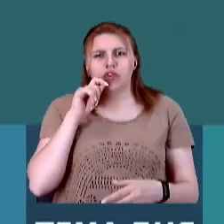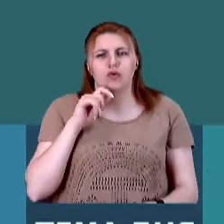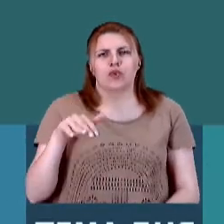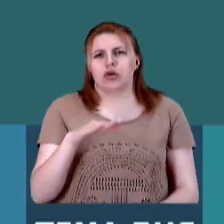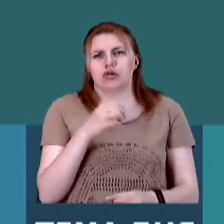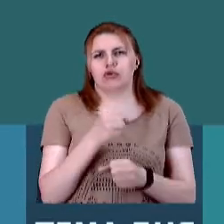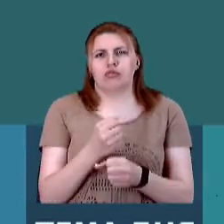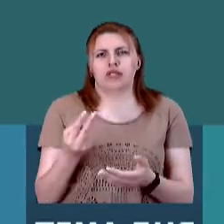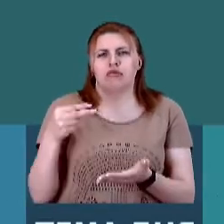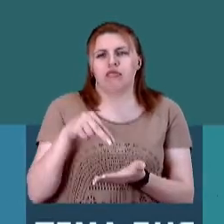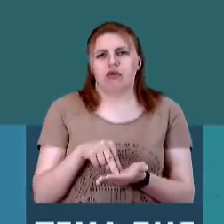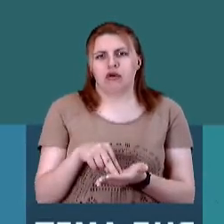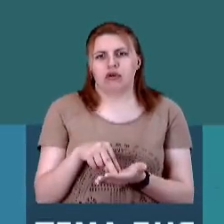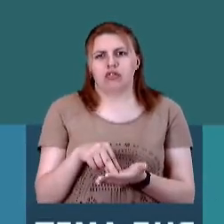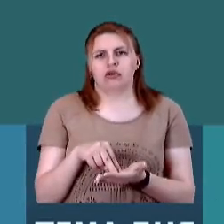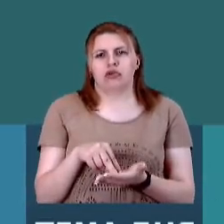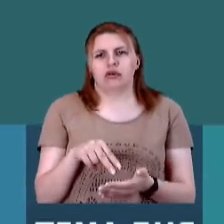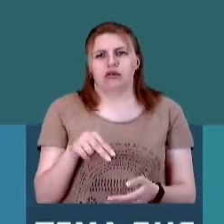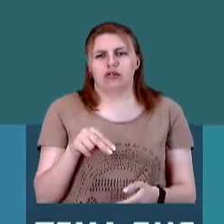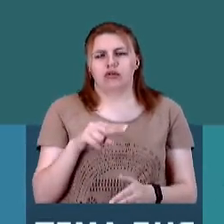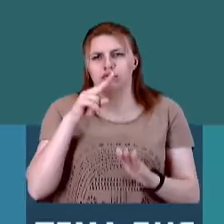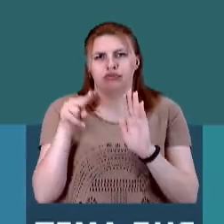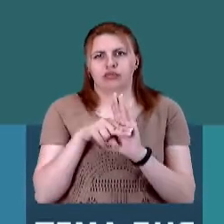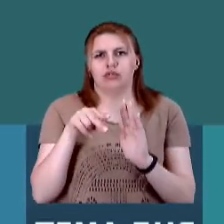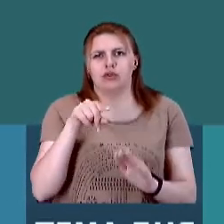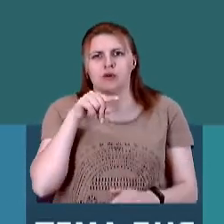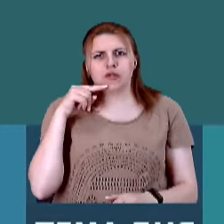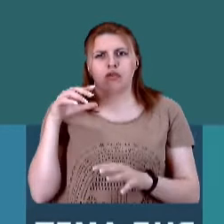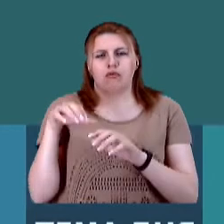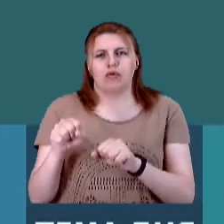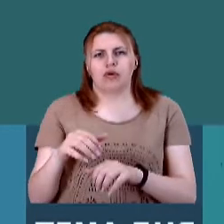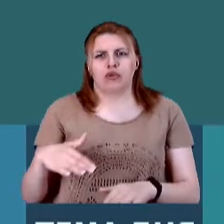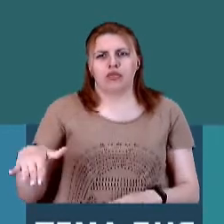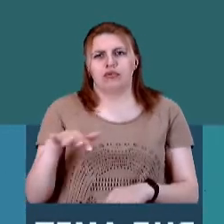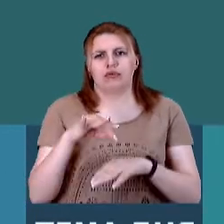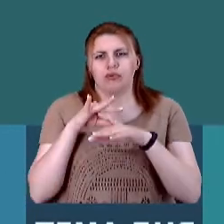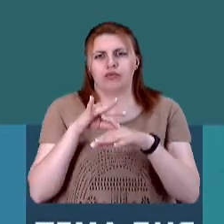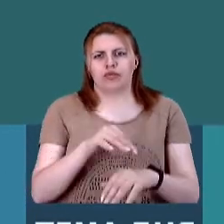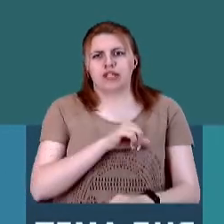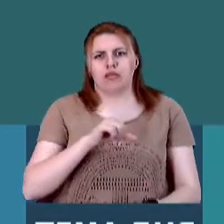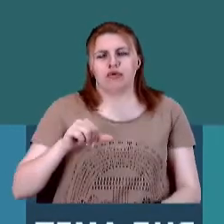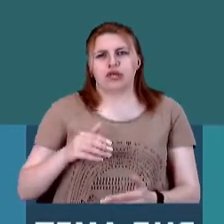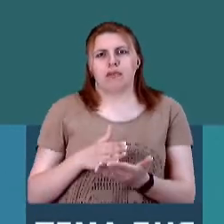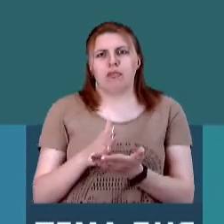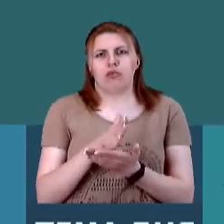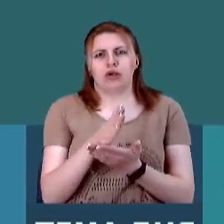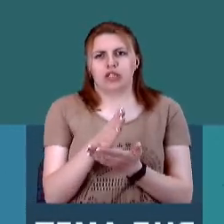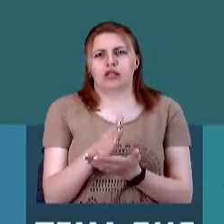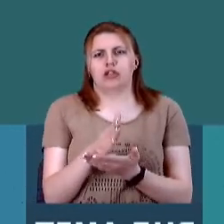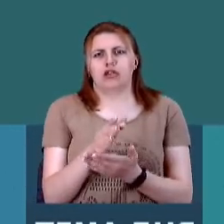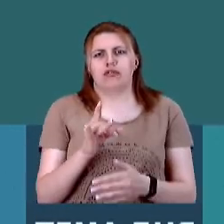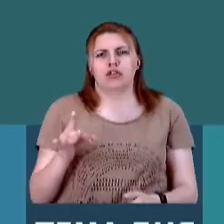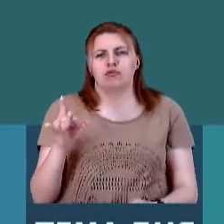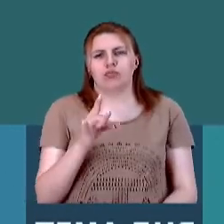стати, запросити до себе російські окупаційні контингенти і взагалі провадити нібито якусь там самостійну політику в цих квазі-республіках.